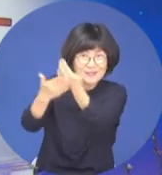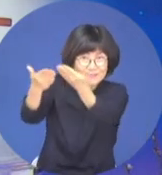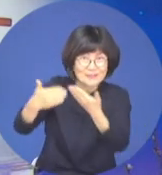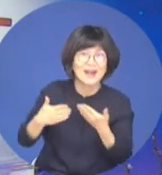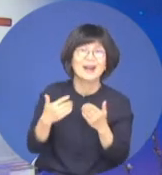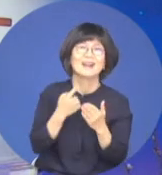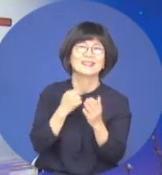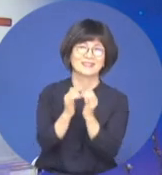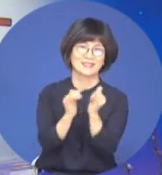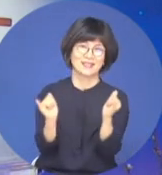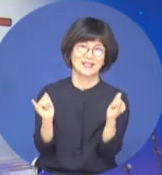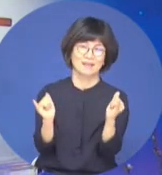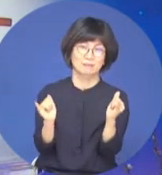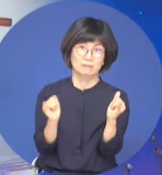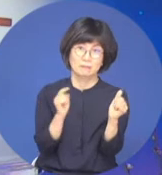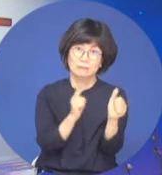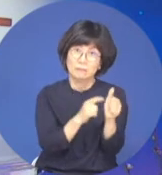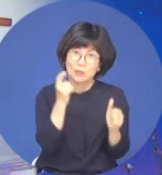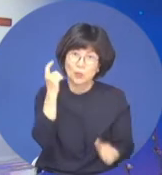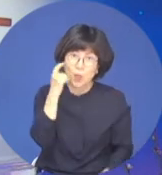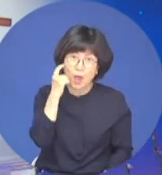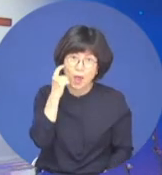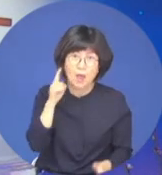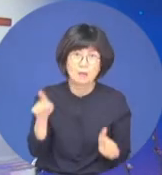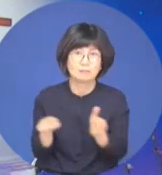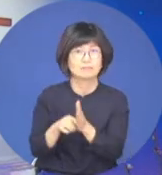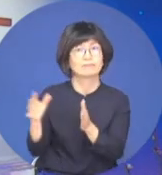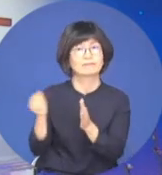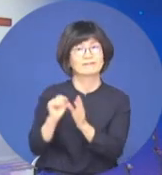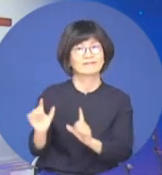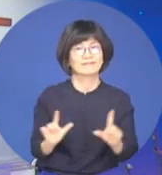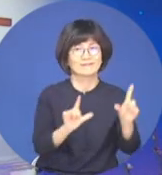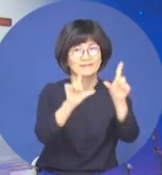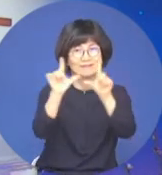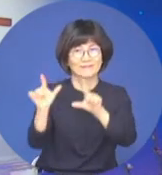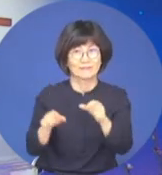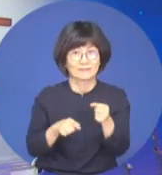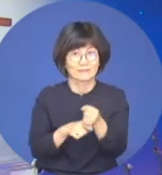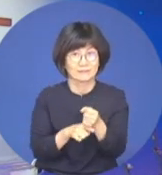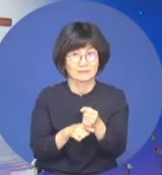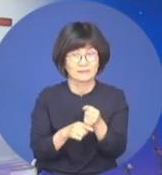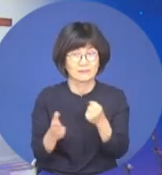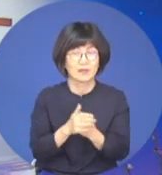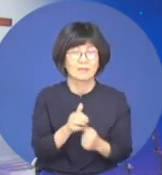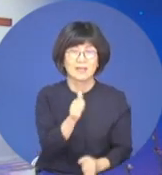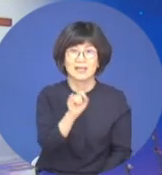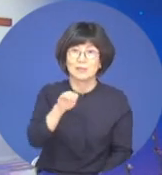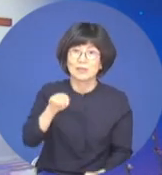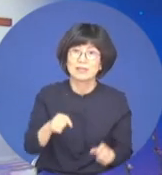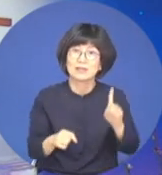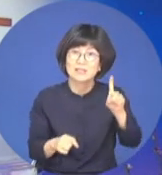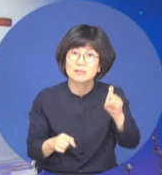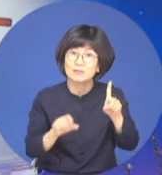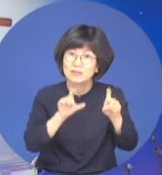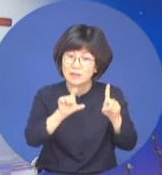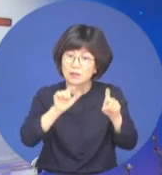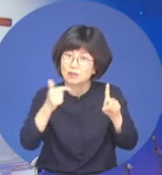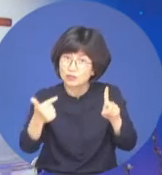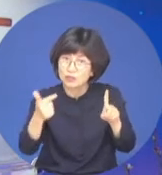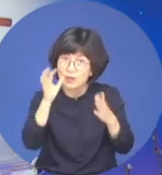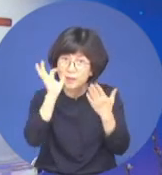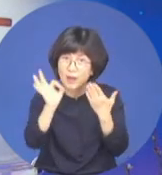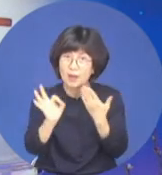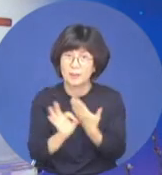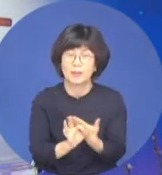그러냐? 그들은 믿음으로 살았기 때문이라는 거죠. 그래서 히브리서 11장 6절 말씀을 보게 되면 믿음이